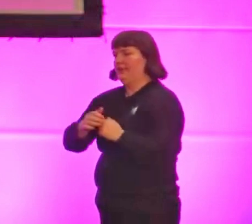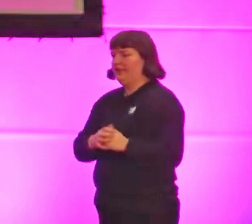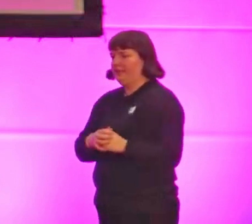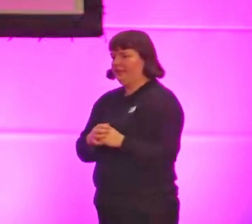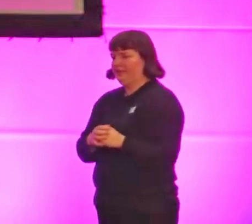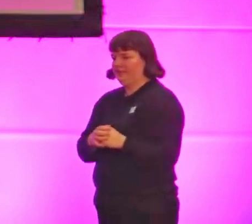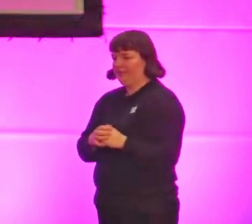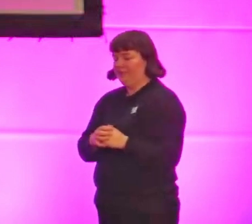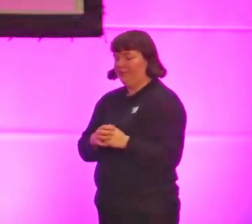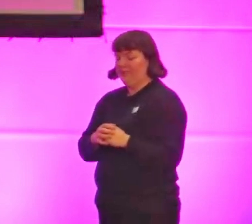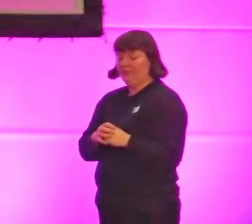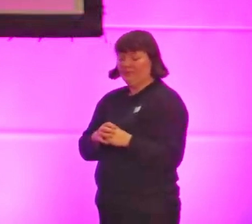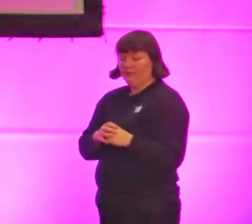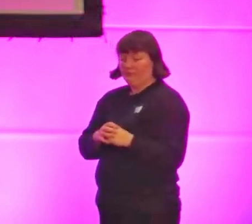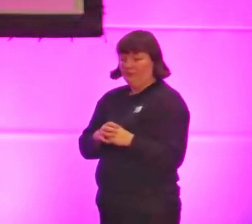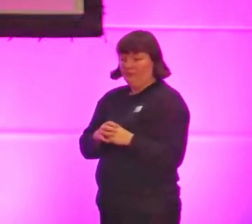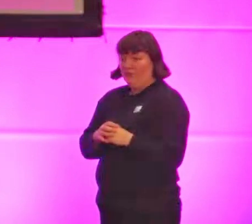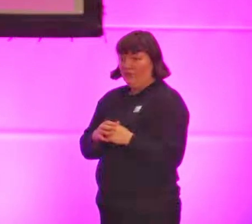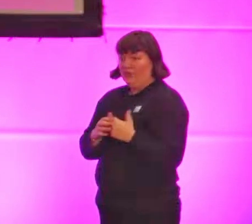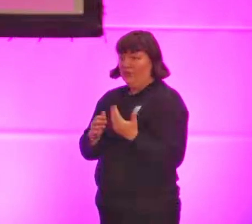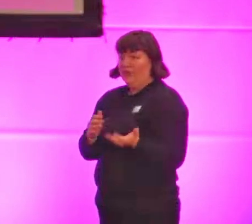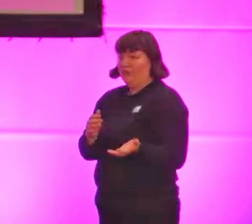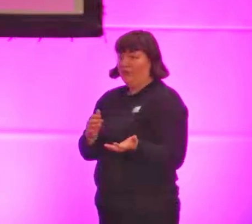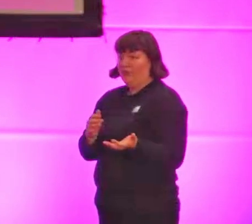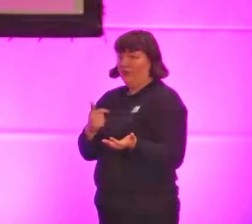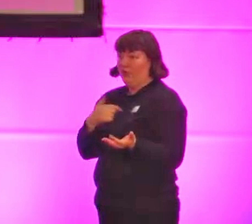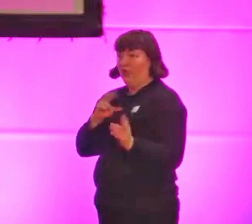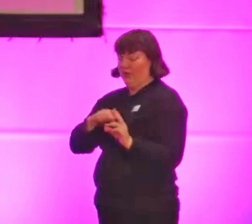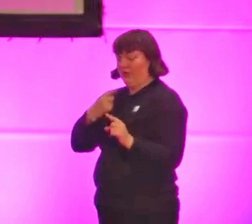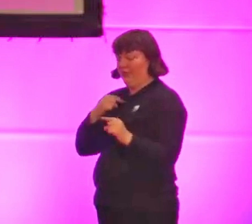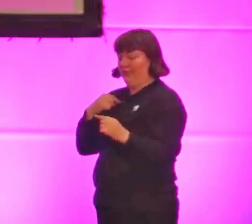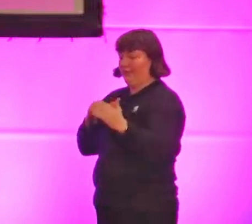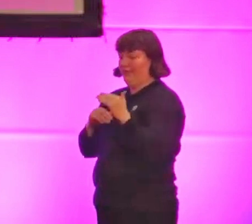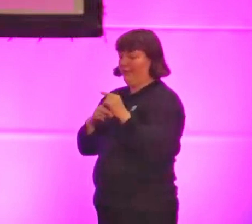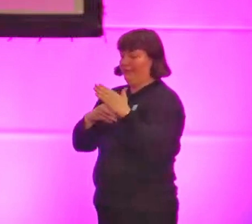utredningen på något annat sätt. Jag började närma pensionsåldern också.